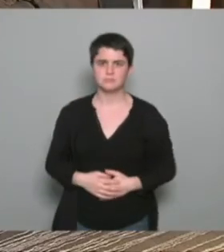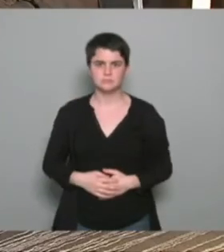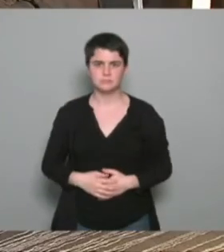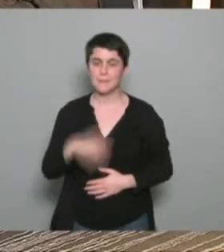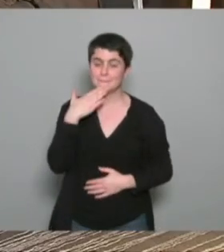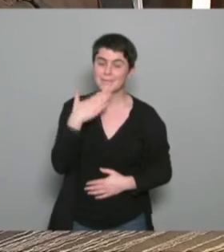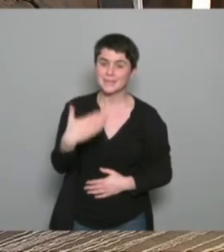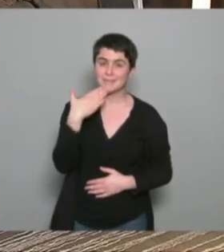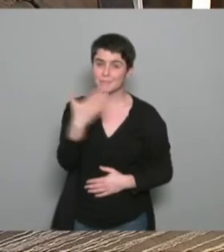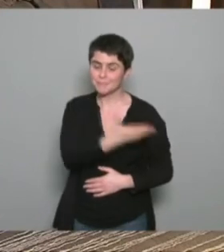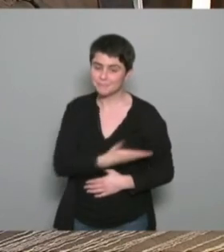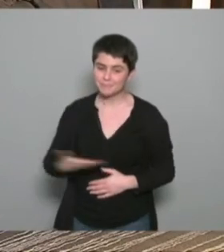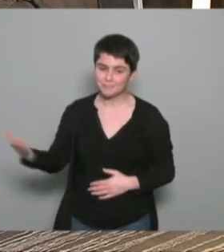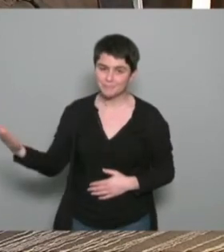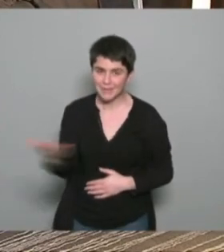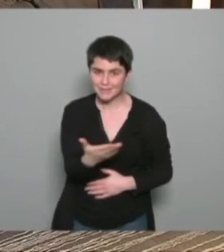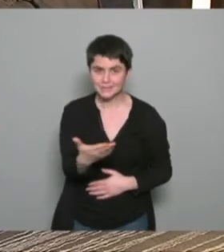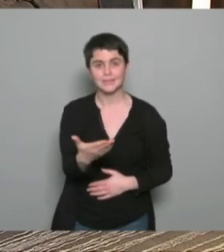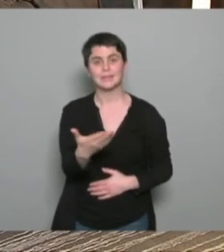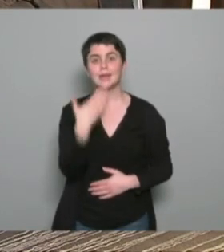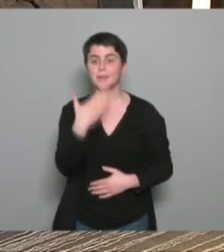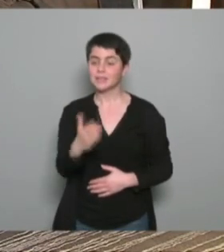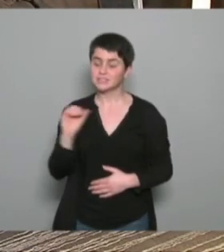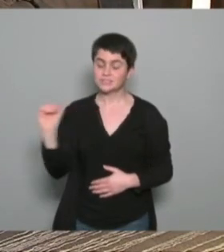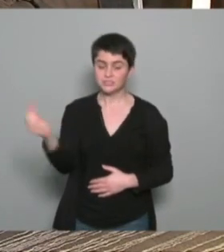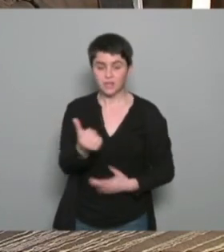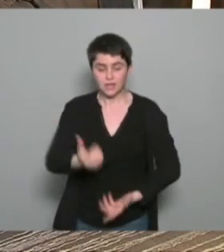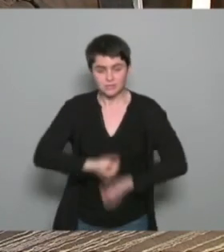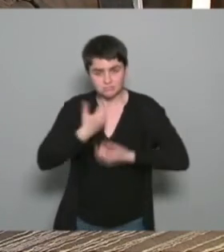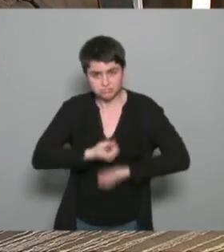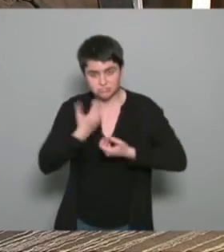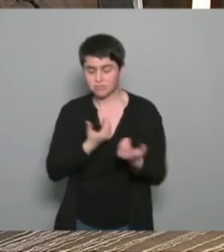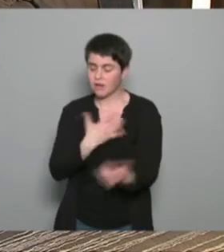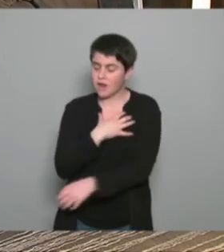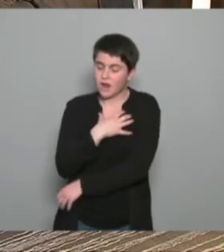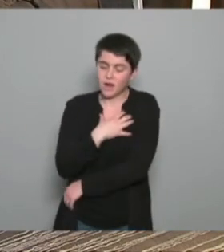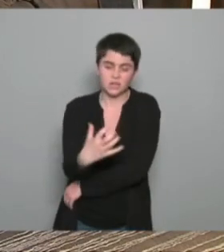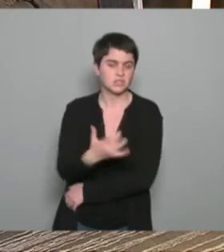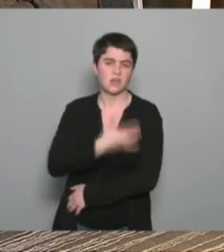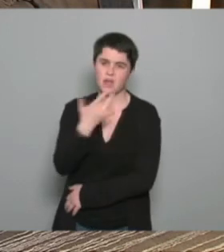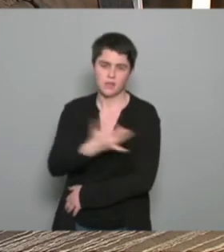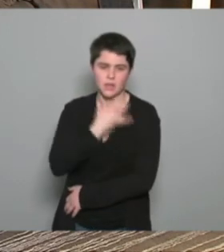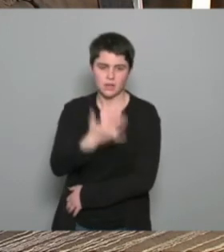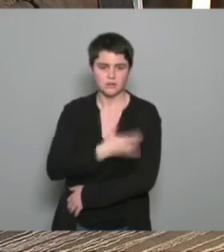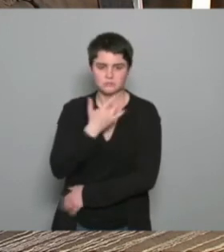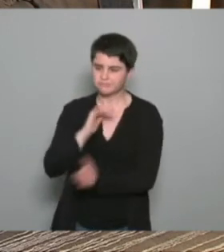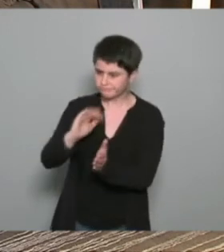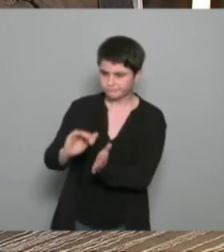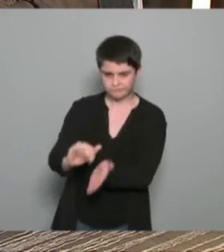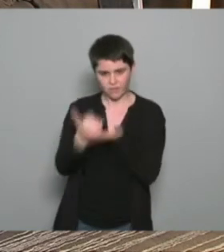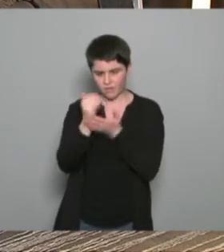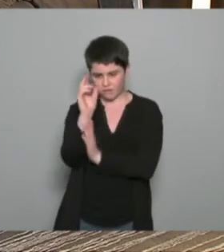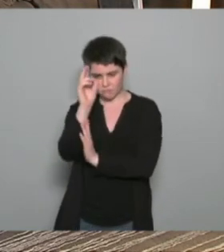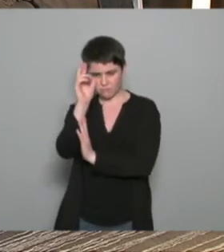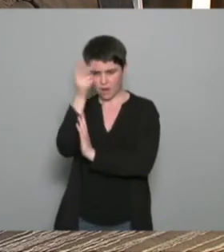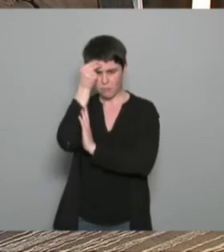Merci à tous de votre participation très enrichissante en tout cas qui nous a permis de mieux comprendre les horizons vers